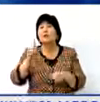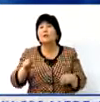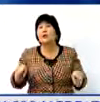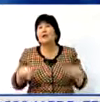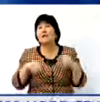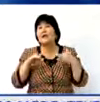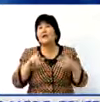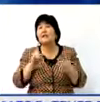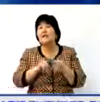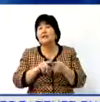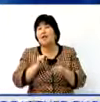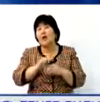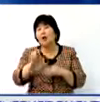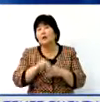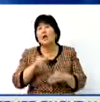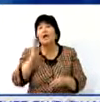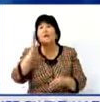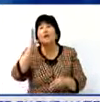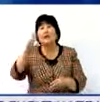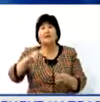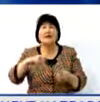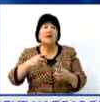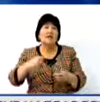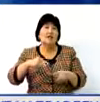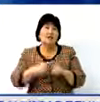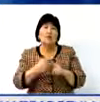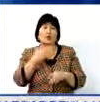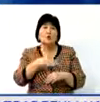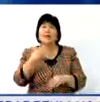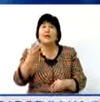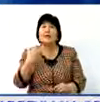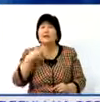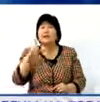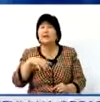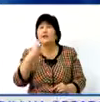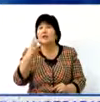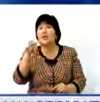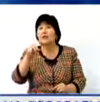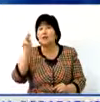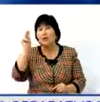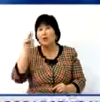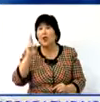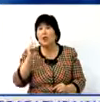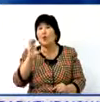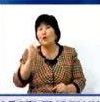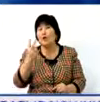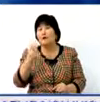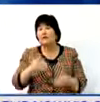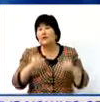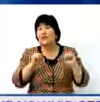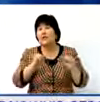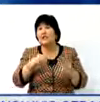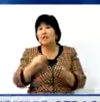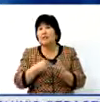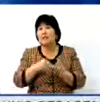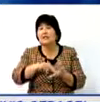установлении деловых связей и обучении передовым технологиям за рубежом. 5 кызылординцев прошли 3-недельные курсы. Второй этап – защита